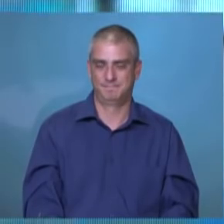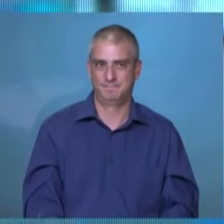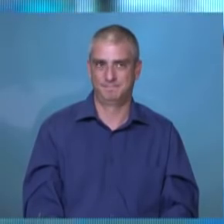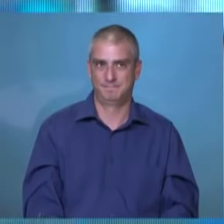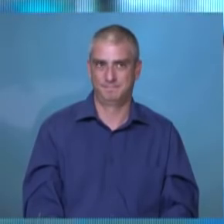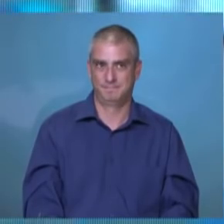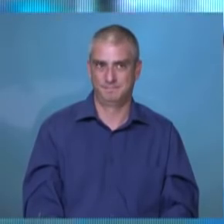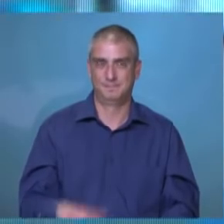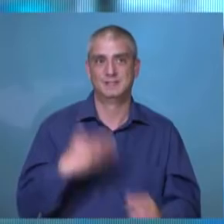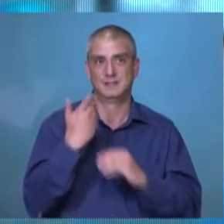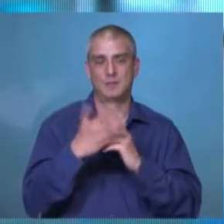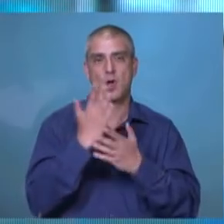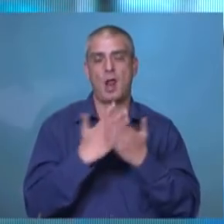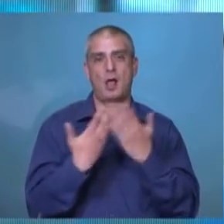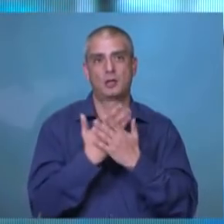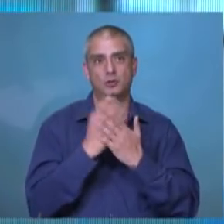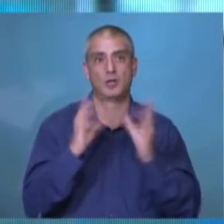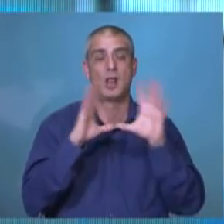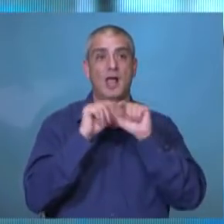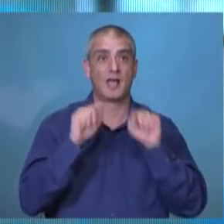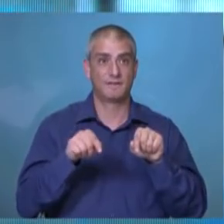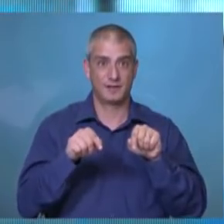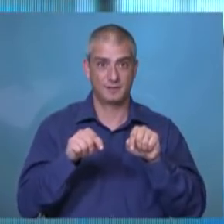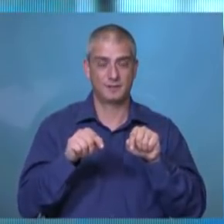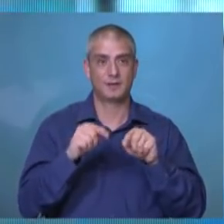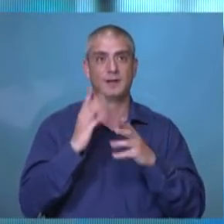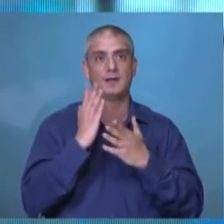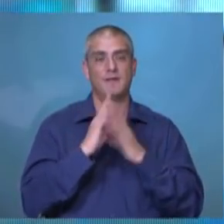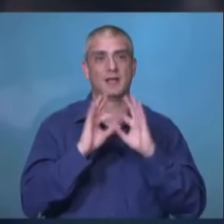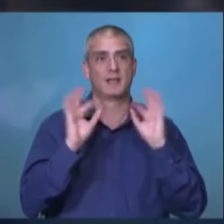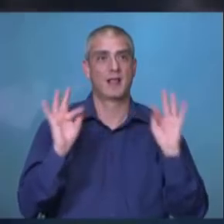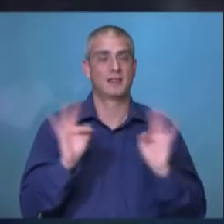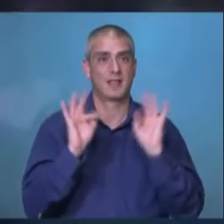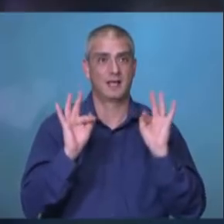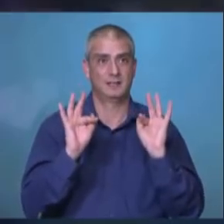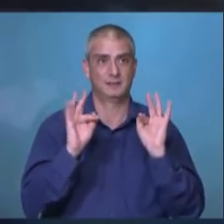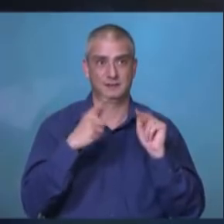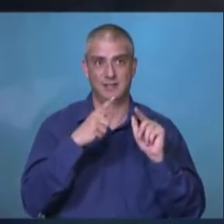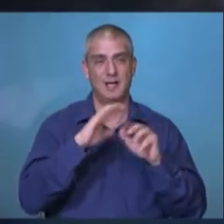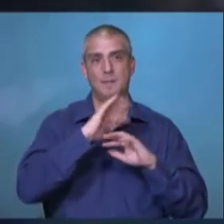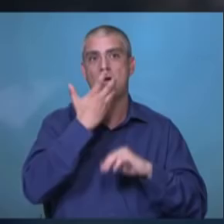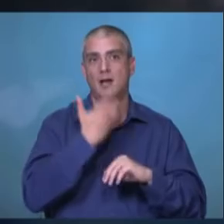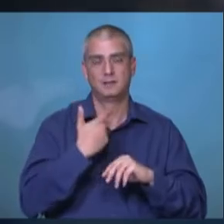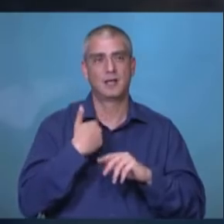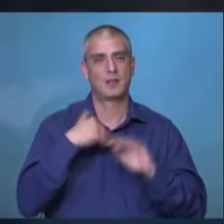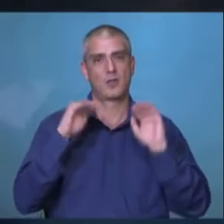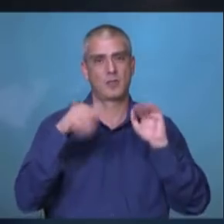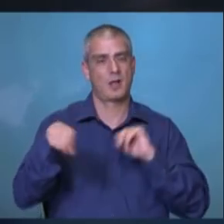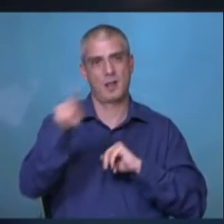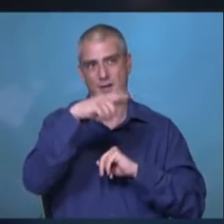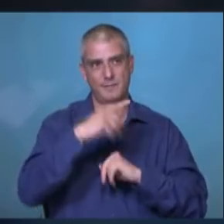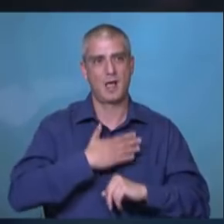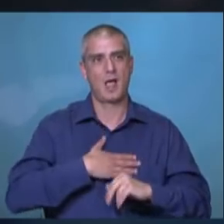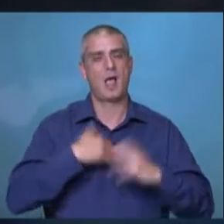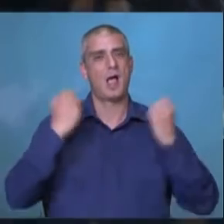כאן סיימנו את חלקו החדשותי של ערב זה, החל כבר הטקס ברחבת הר הרצל. אנחנו נאחל לכם כמובן חג